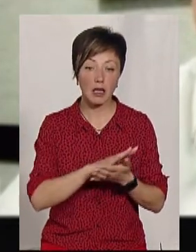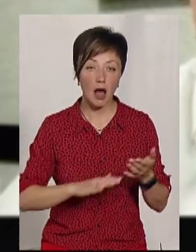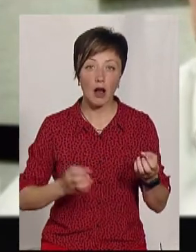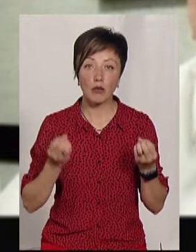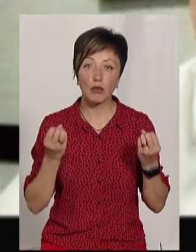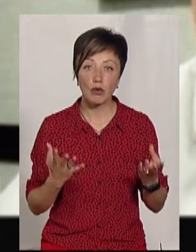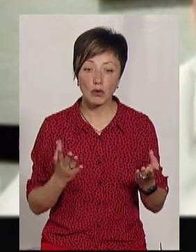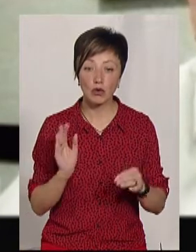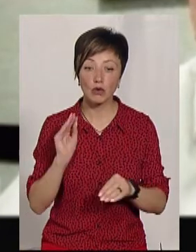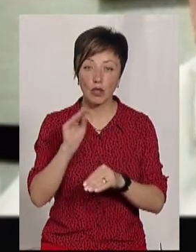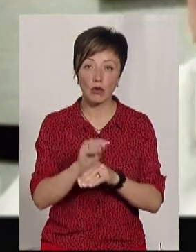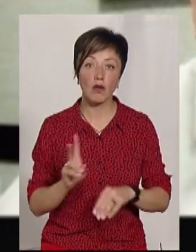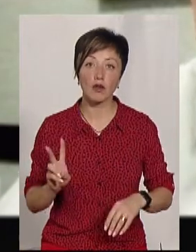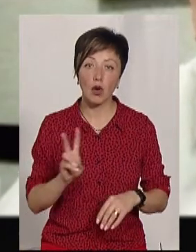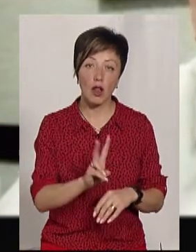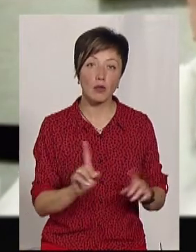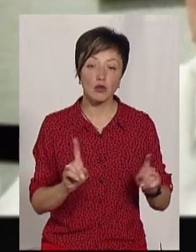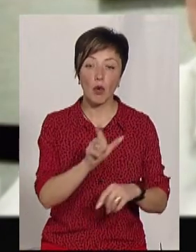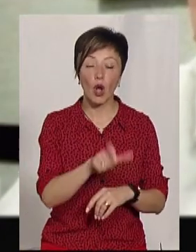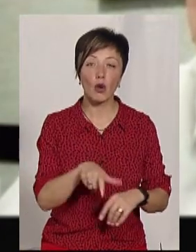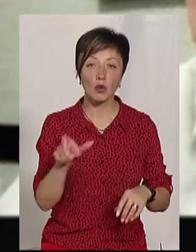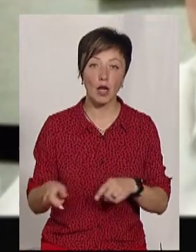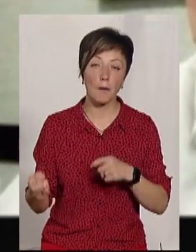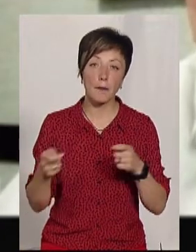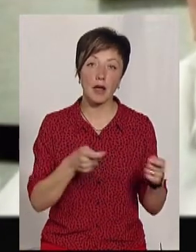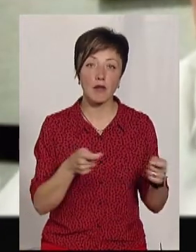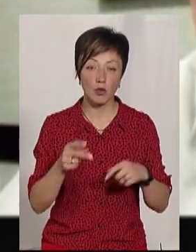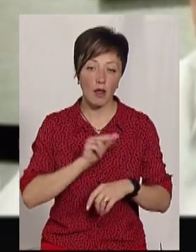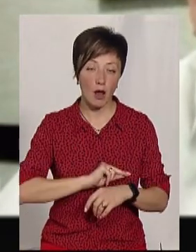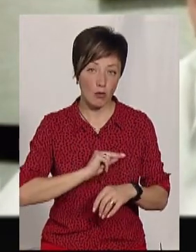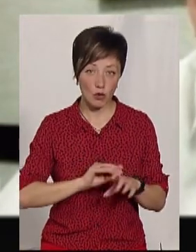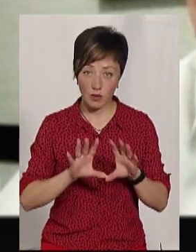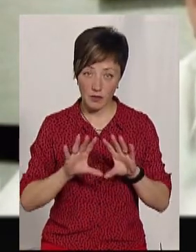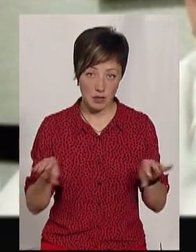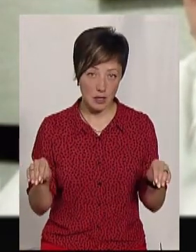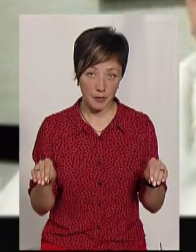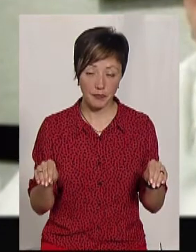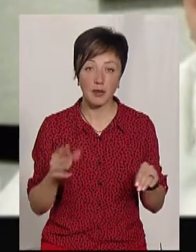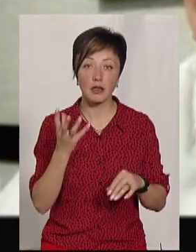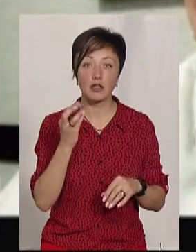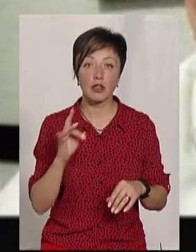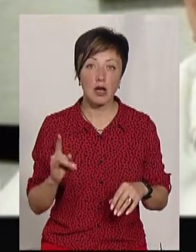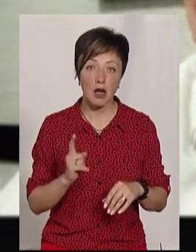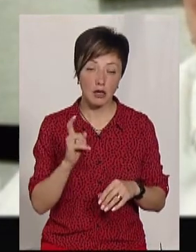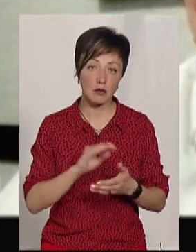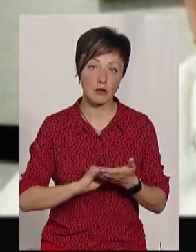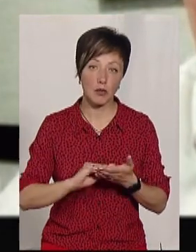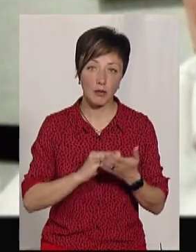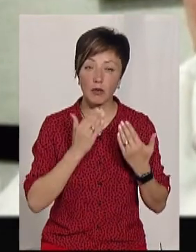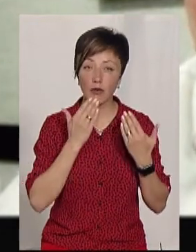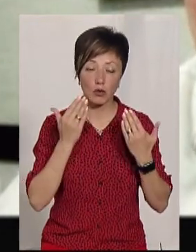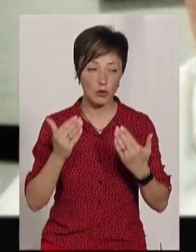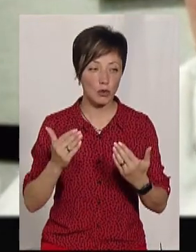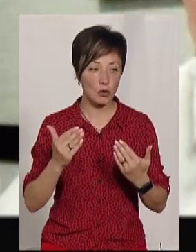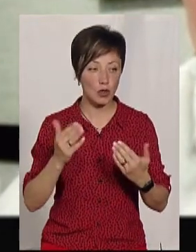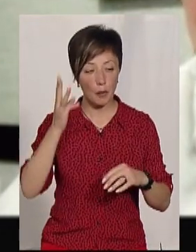Просто ми пустили додаткові тролейбуси для того, щоб людей перевозити на роботу. От і все. Я ще раз